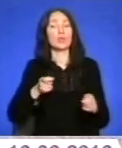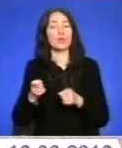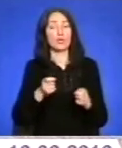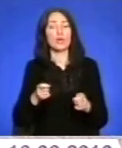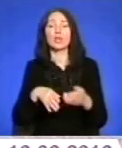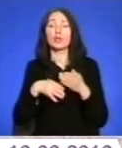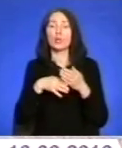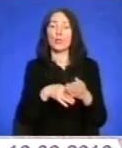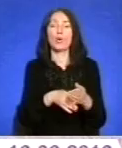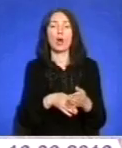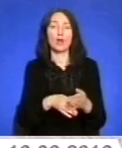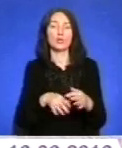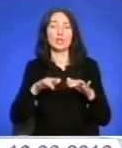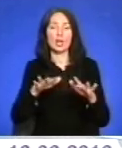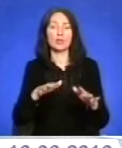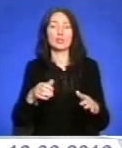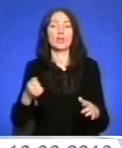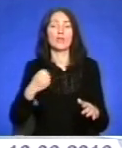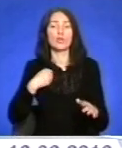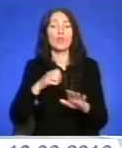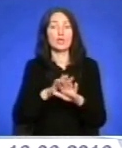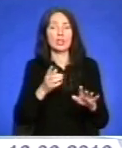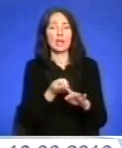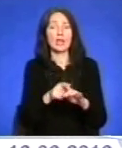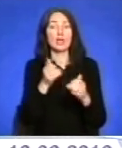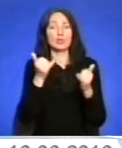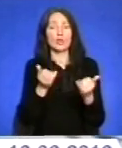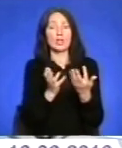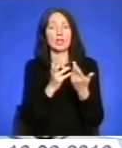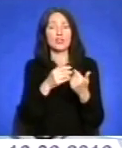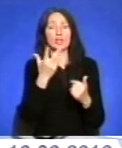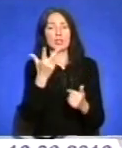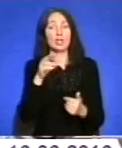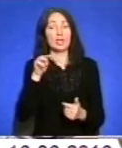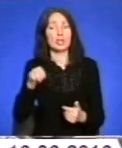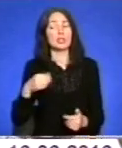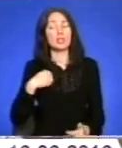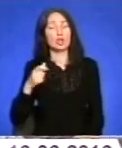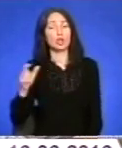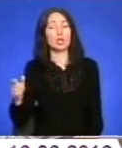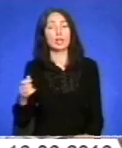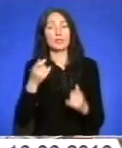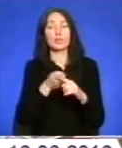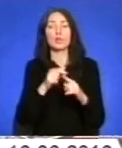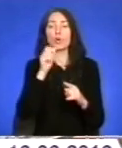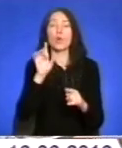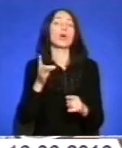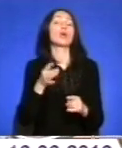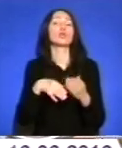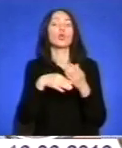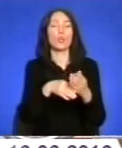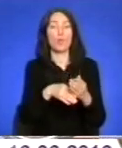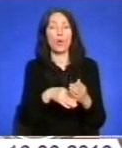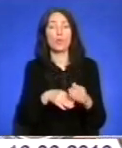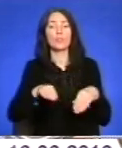сприяють діяльності військового з'єднання, яке сьогодні налічує майже 3 тисячі армійців. Цього разу свою посильну допомогу захисникам